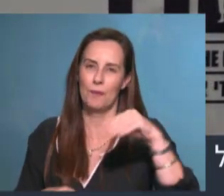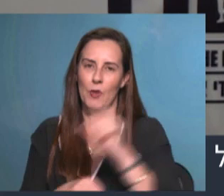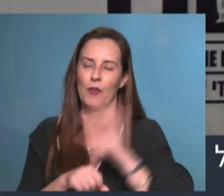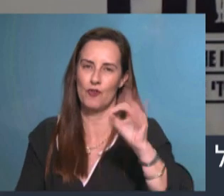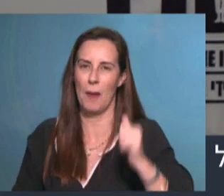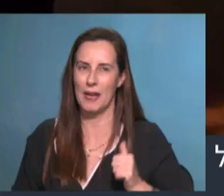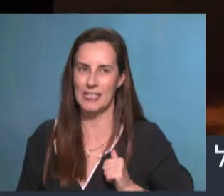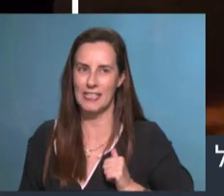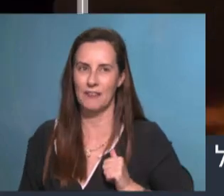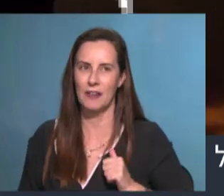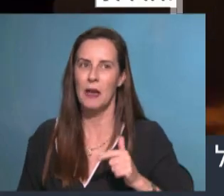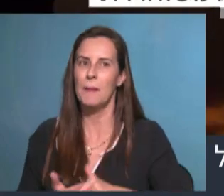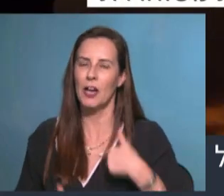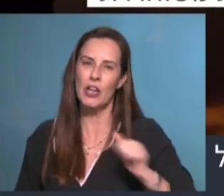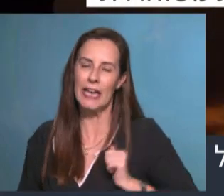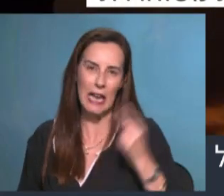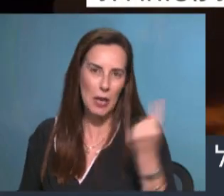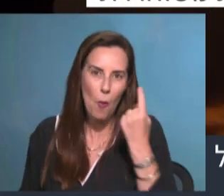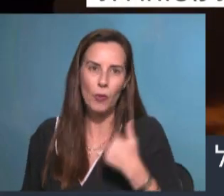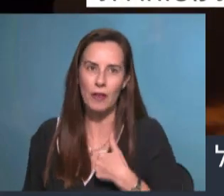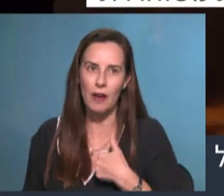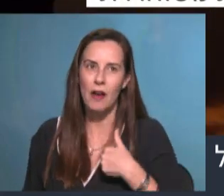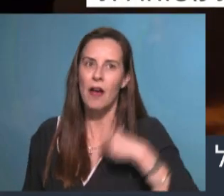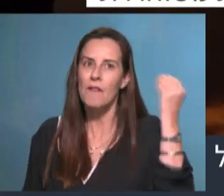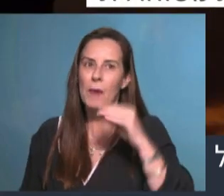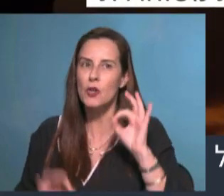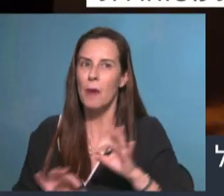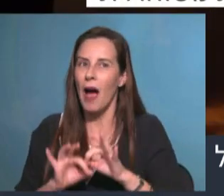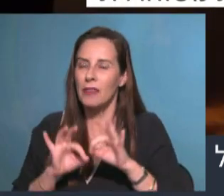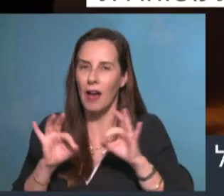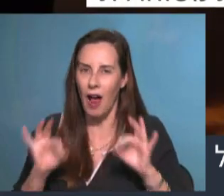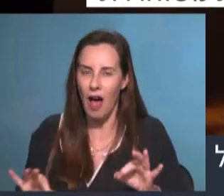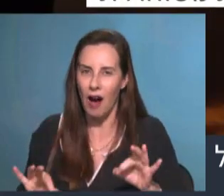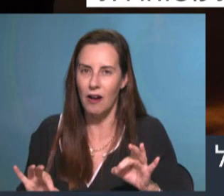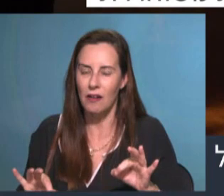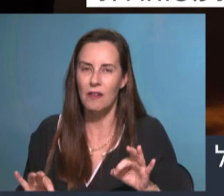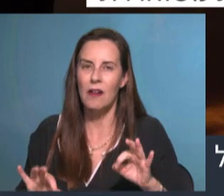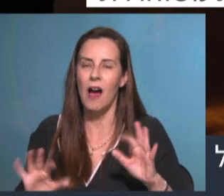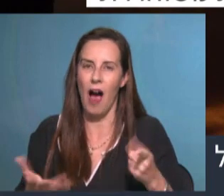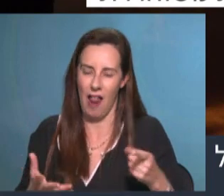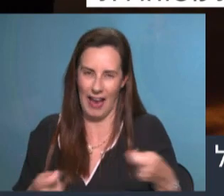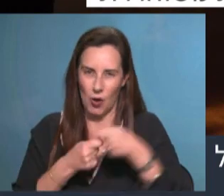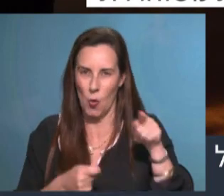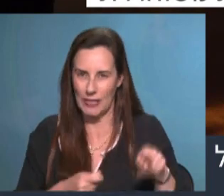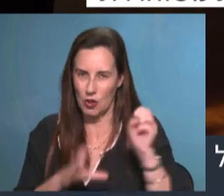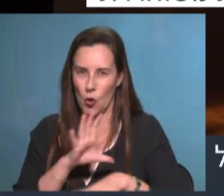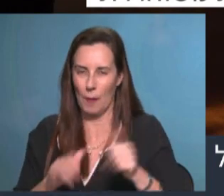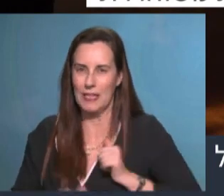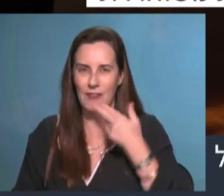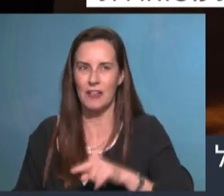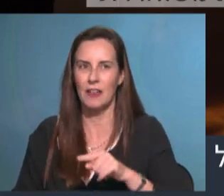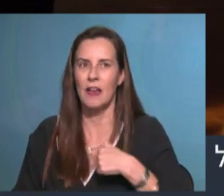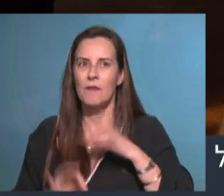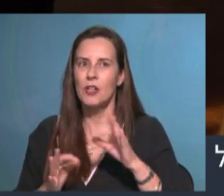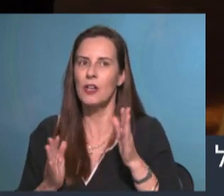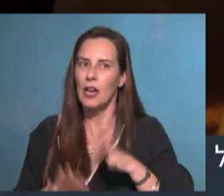הצבאי. בגלל שאני חיילת בודדה, למדתי ממש כבר בהתחלת השירות שלי ל-FIDF, ורגשתי גם את